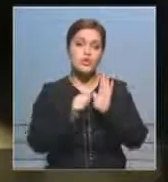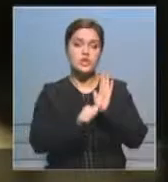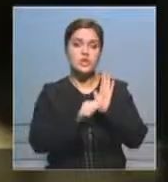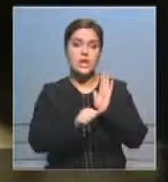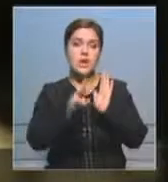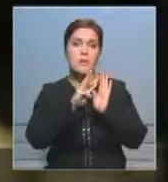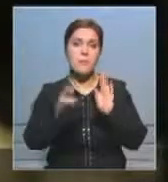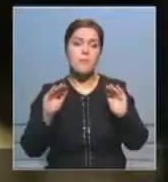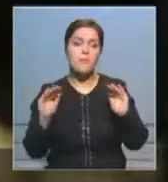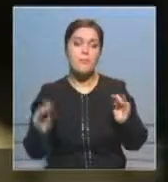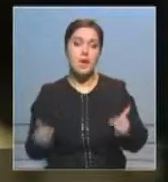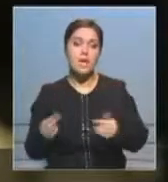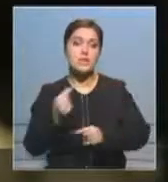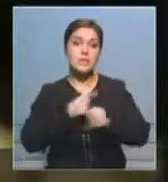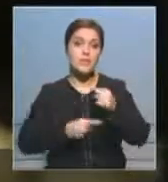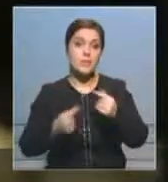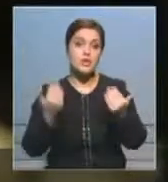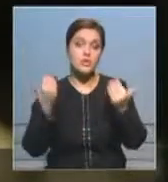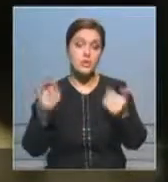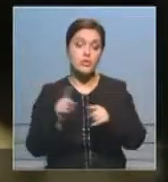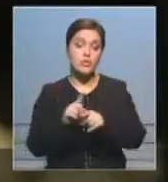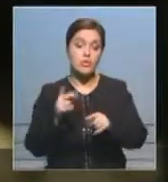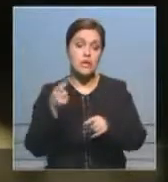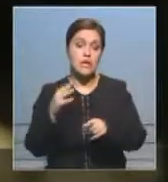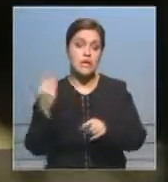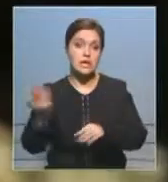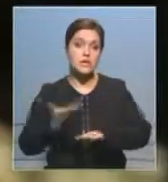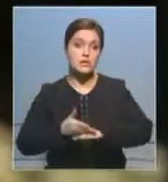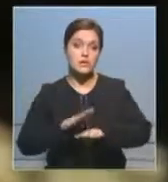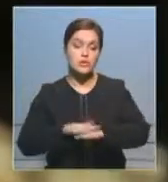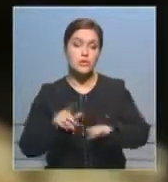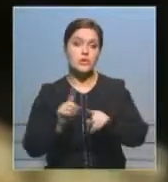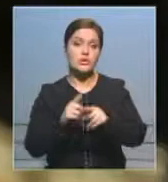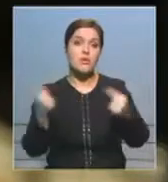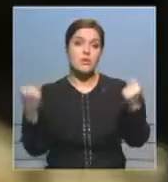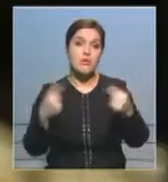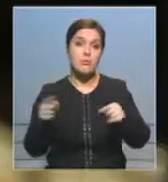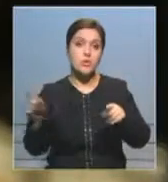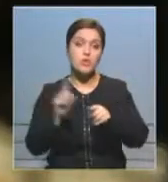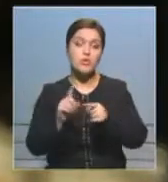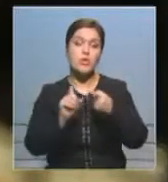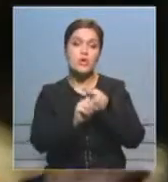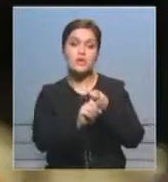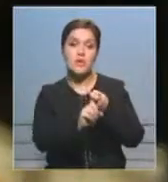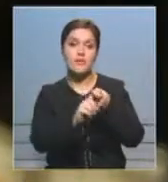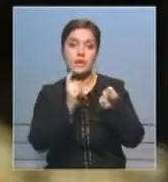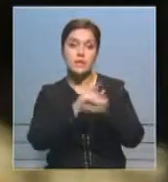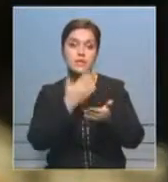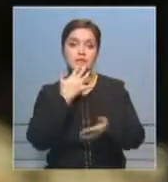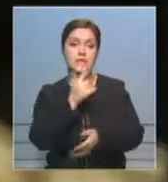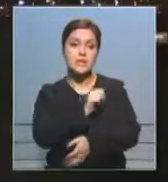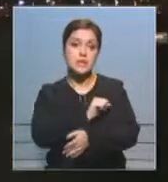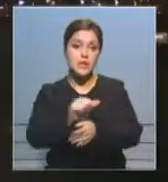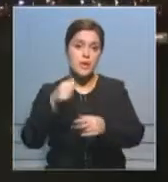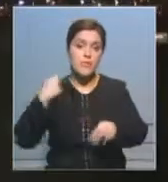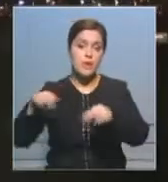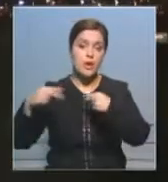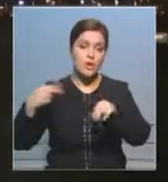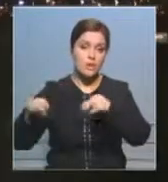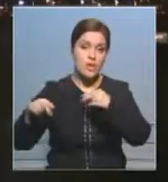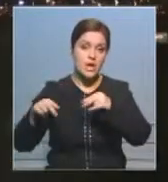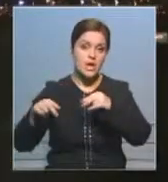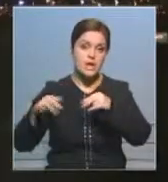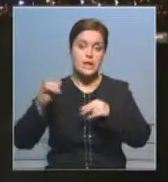маленьких бизнесов и счастья не хотят тяжело бы штапик много тех бизнесов зависят от иностранцев покупателях и